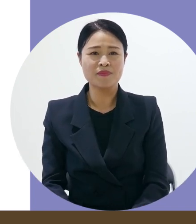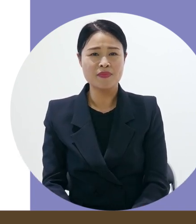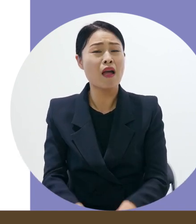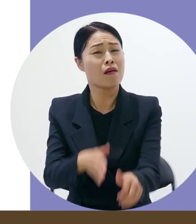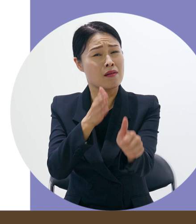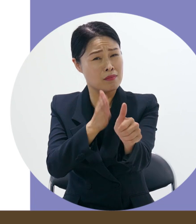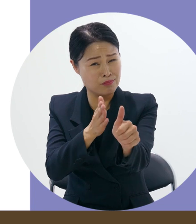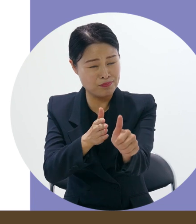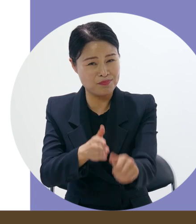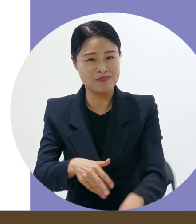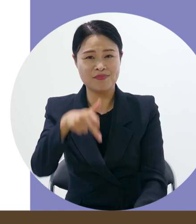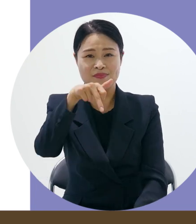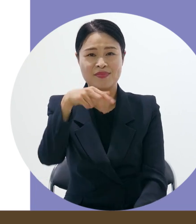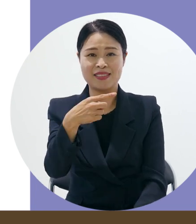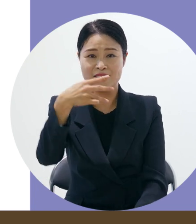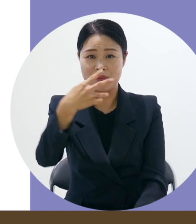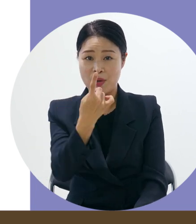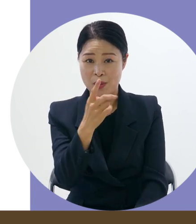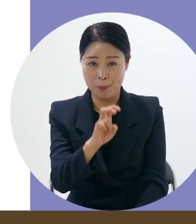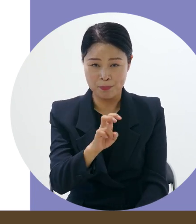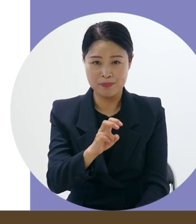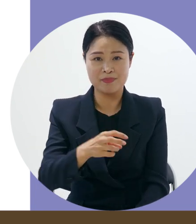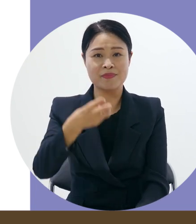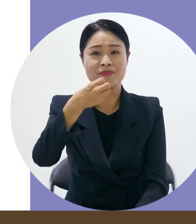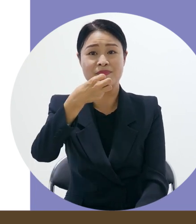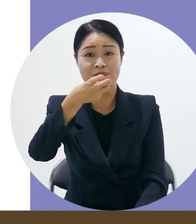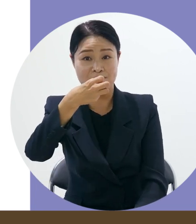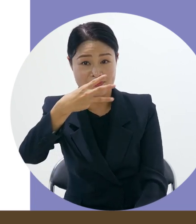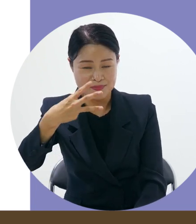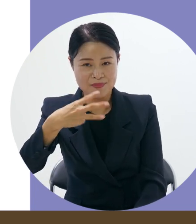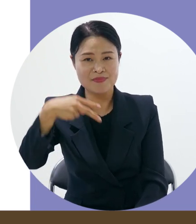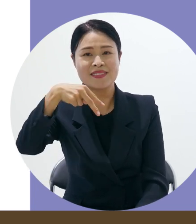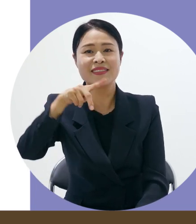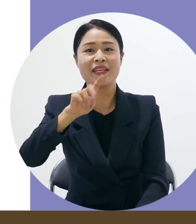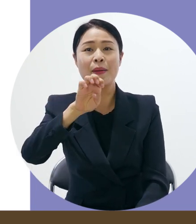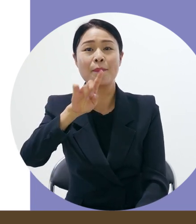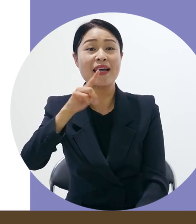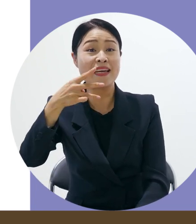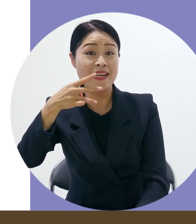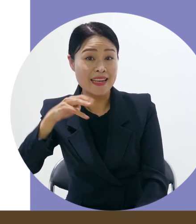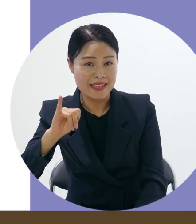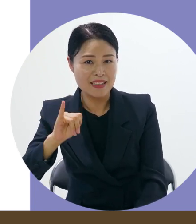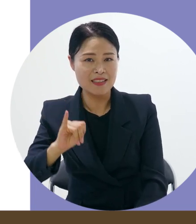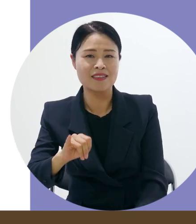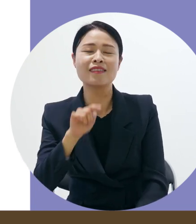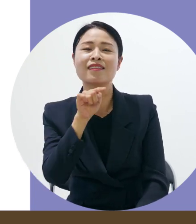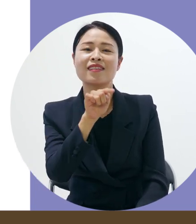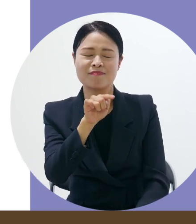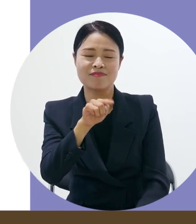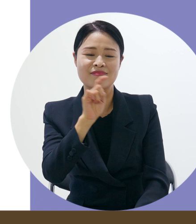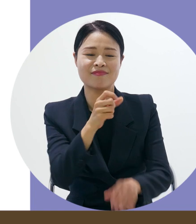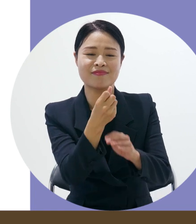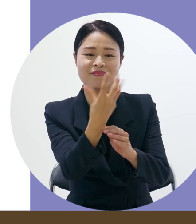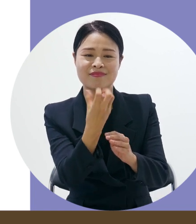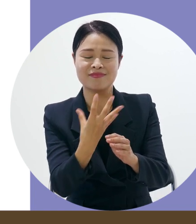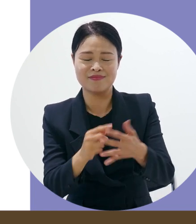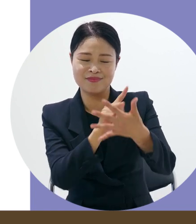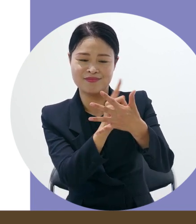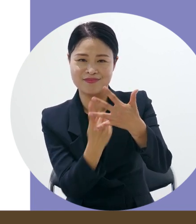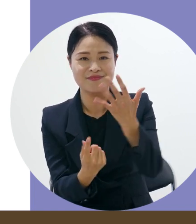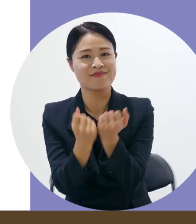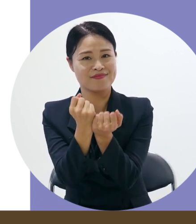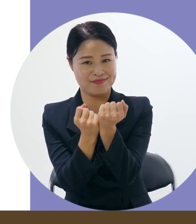권장 브라우저는 크롬, 삼성 인터넷, 사파리이며 다음과 같은 순서로 설치해 주세요.